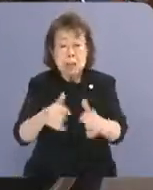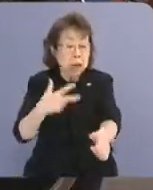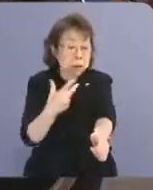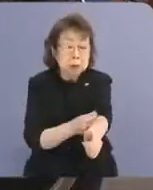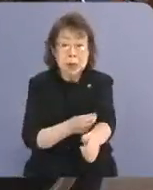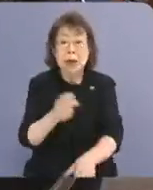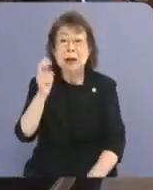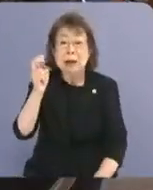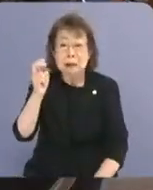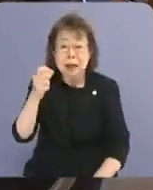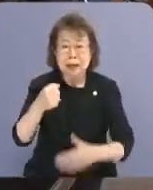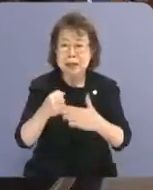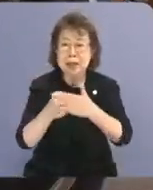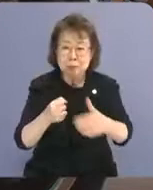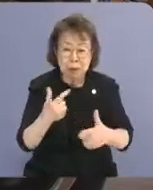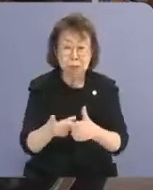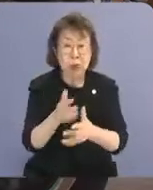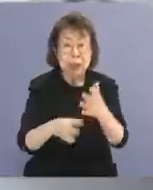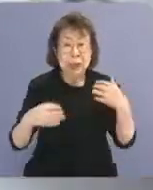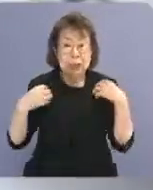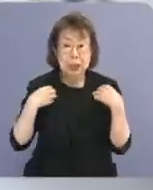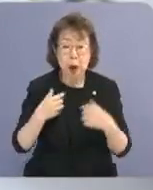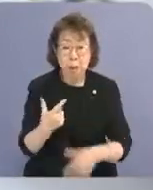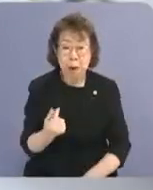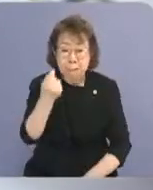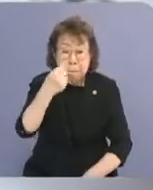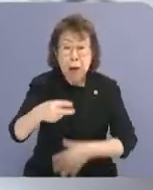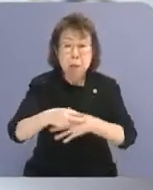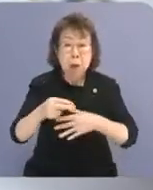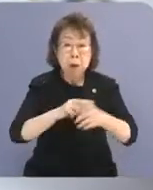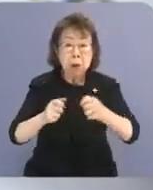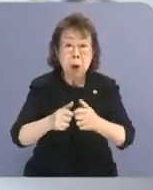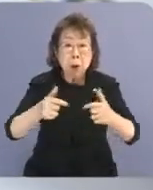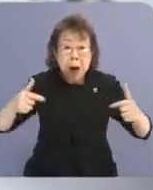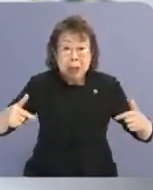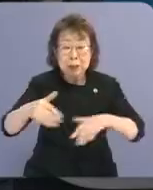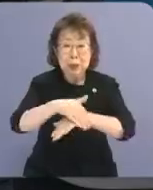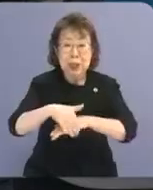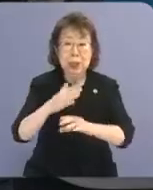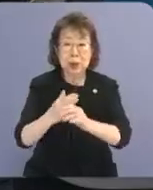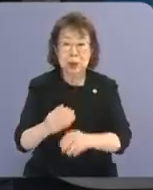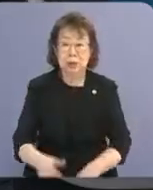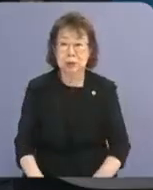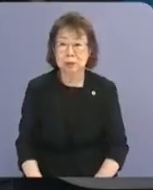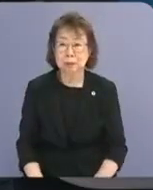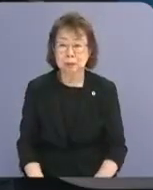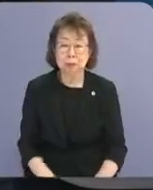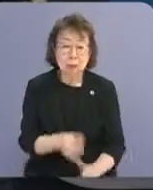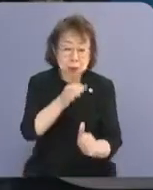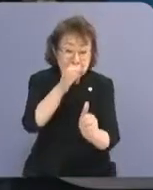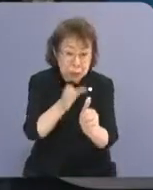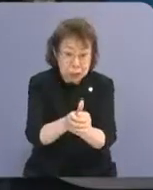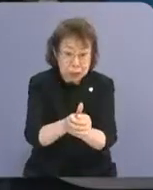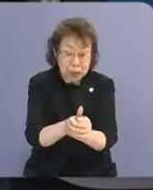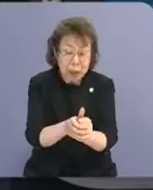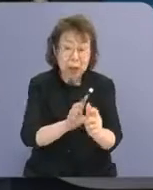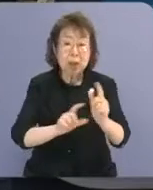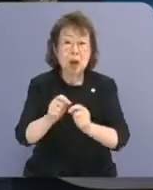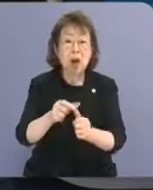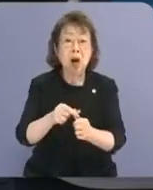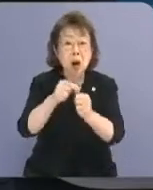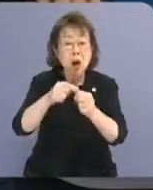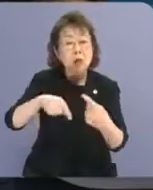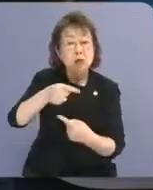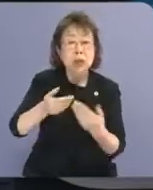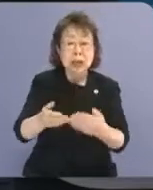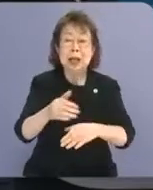전망되는 가운데 부산 씨도 시설 확충을 서두르고 있습니다 위탁 의료기관 을 추가로 지정하여 소명을 할